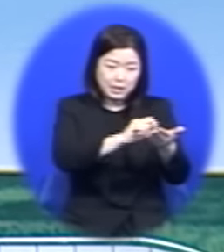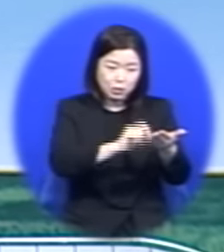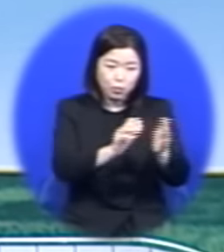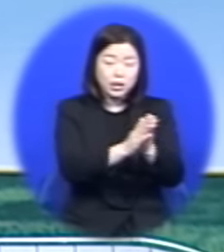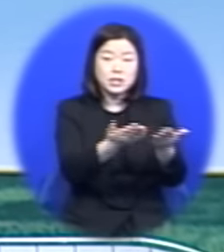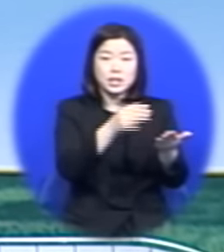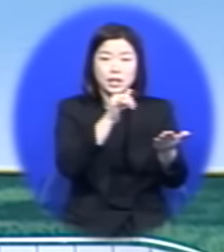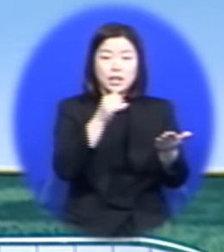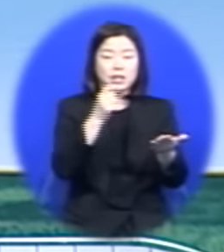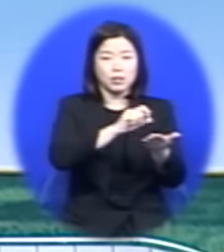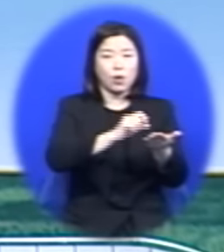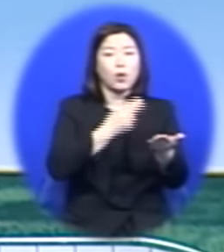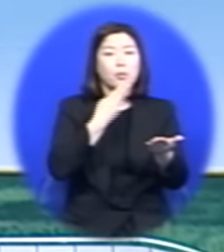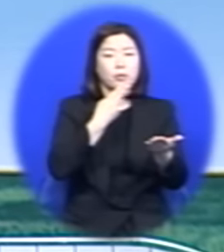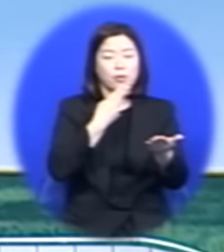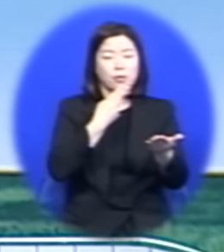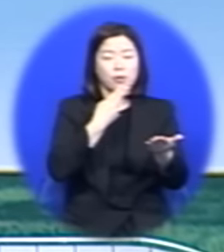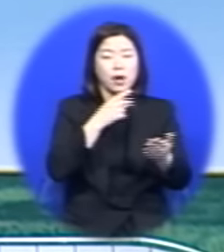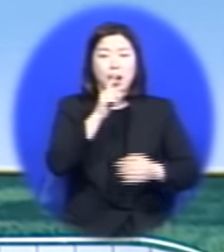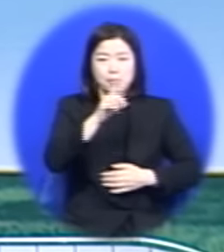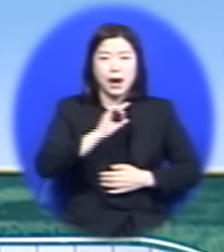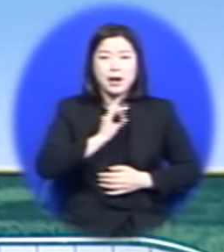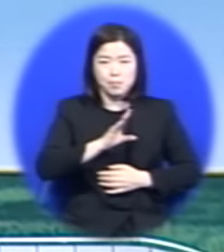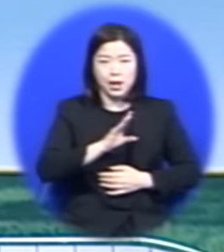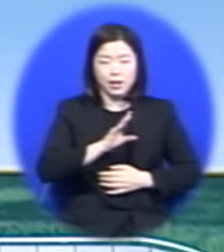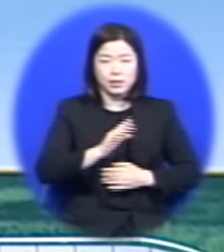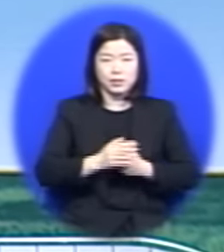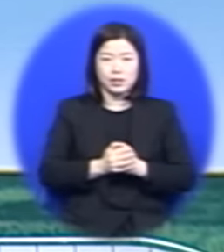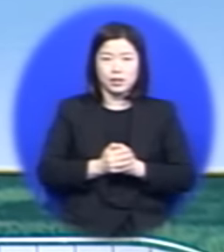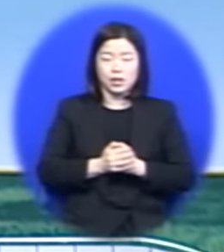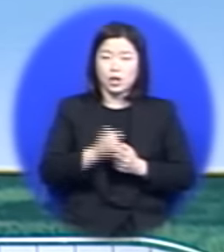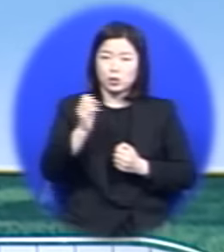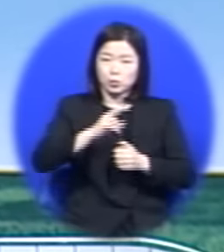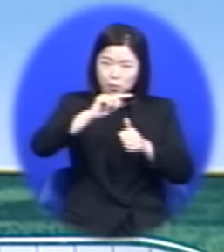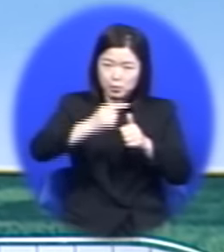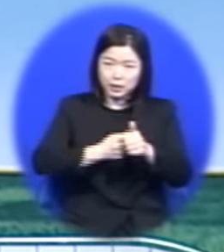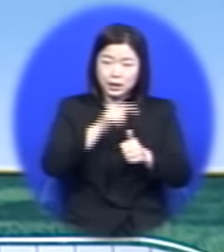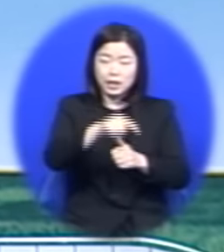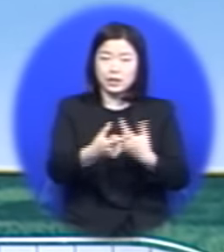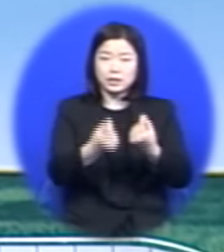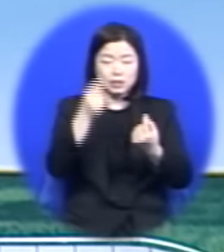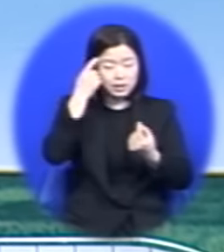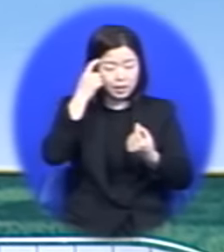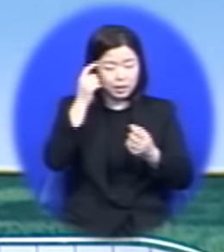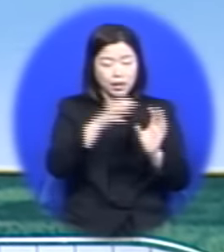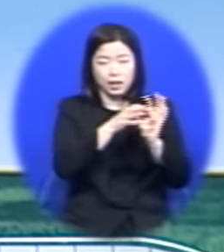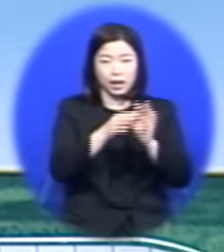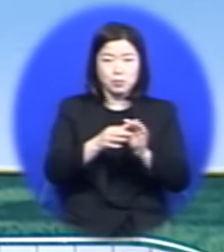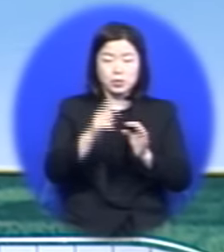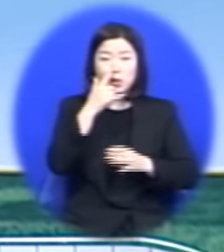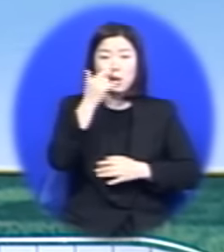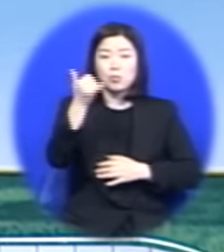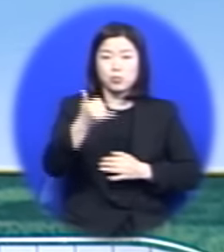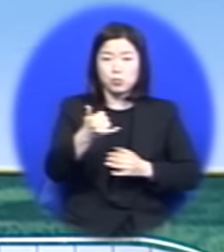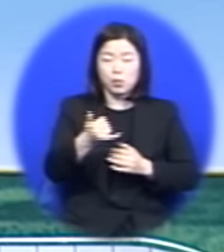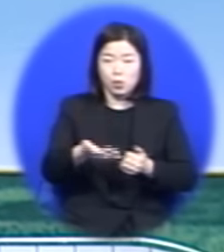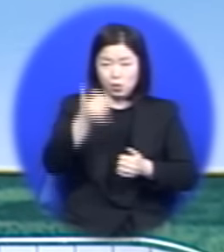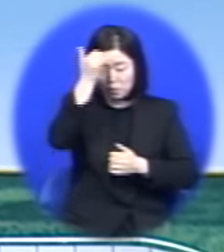없습니다. 말은 그렇게 하고 또 마땅히 그런 생각을 하면서 부모님에게 효도해야도